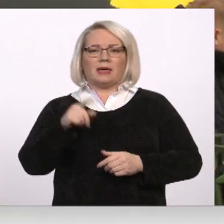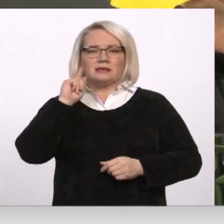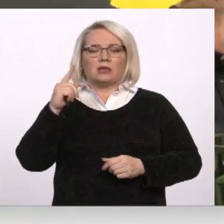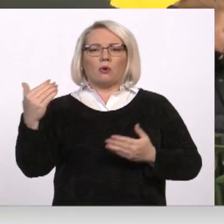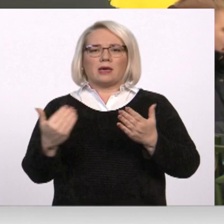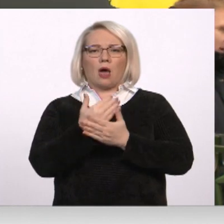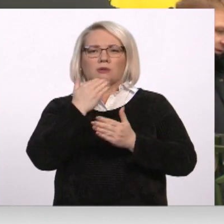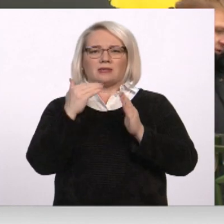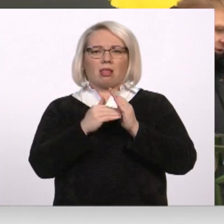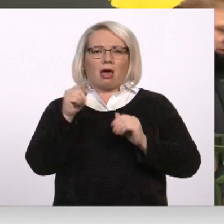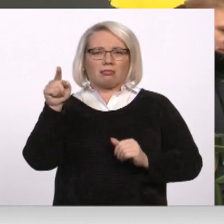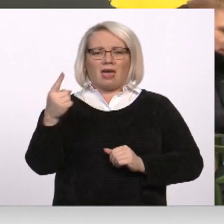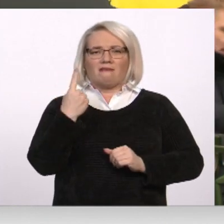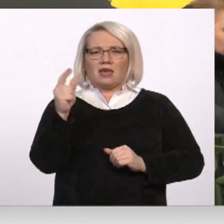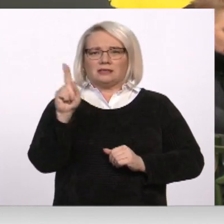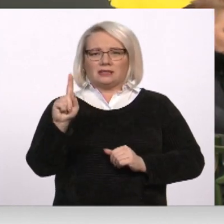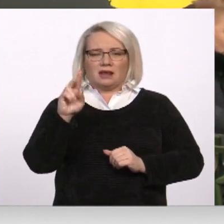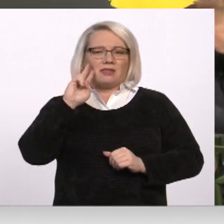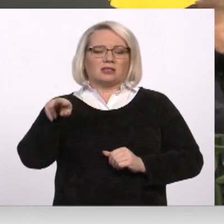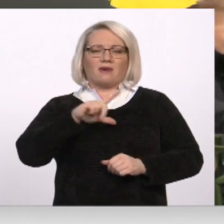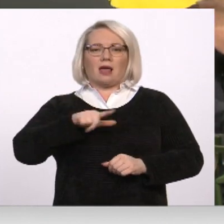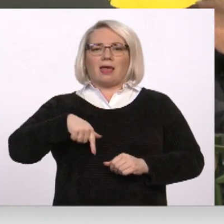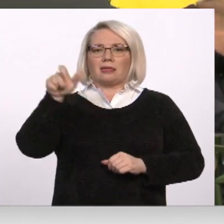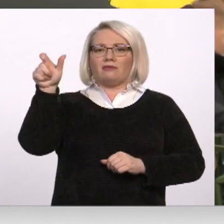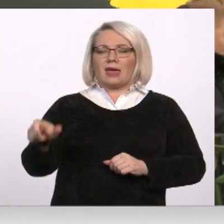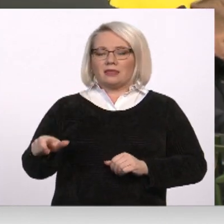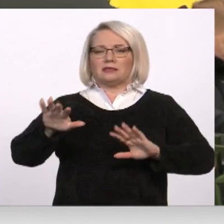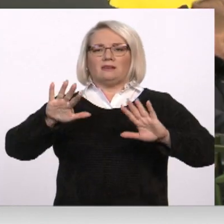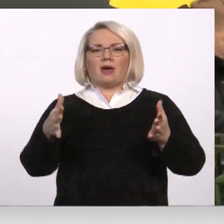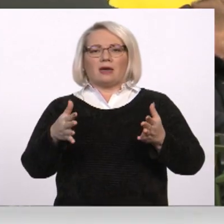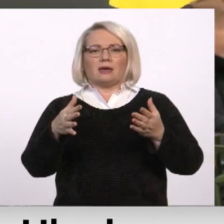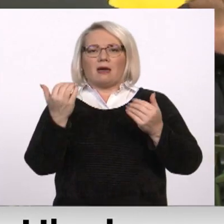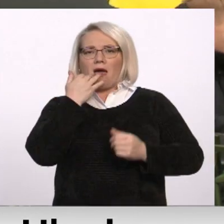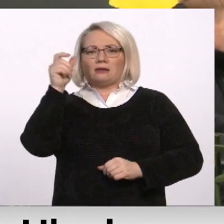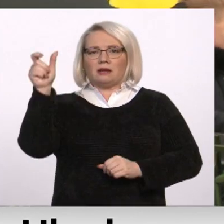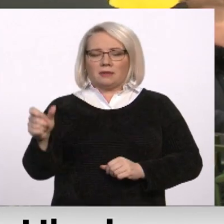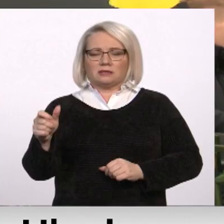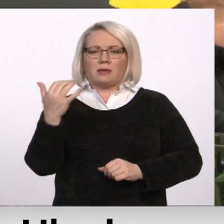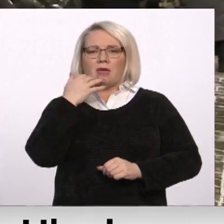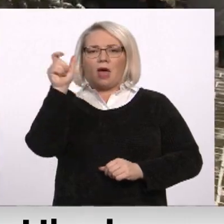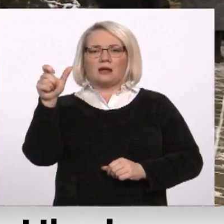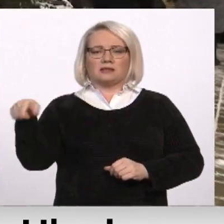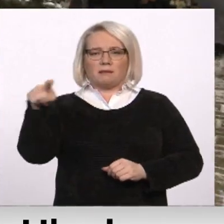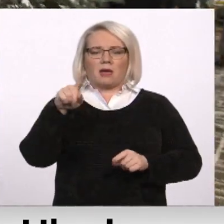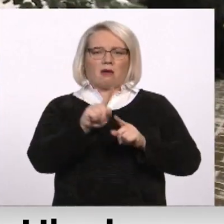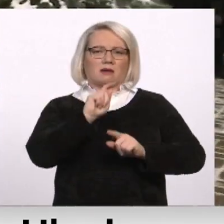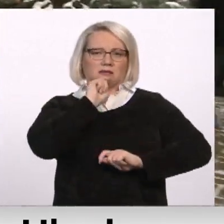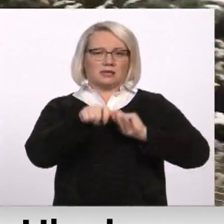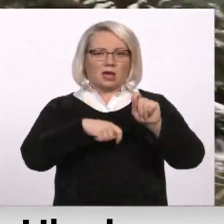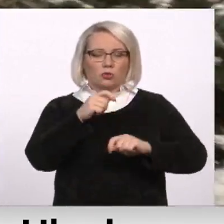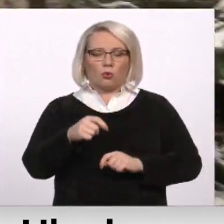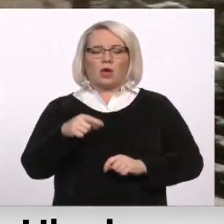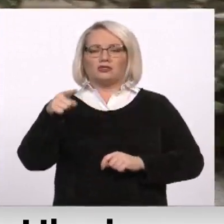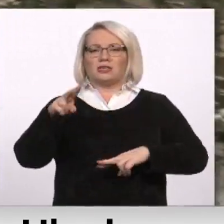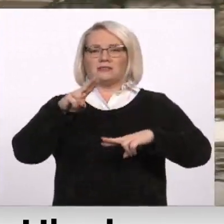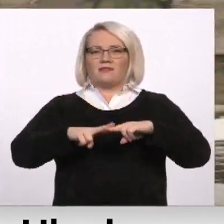ir. Nezinu, gan vai tas ir latviešu mūsu tautietis vai kāds tiešām ārzemnieks, bet ārzemnieki arī pietiek. Platformas partneri ir Ziedot